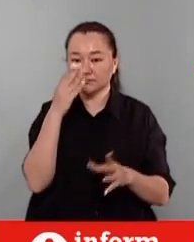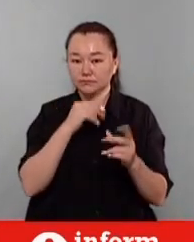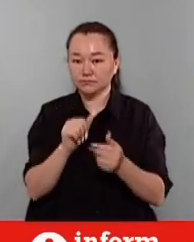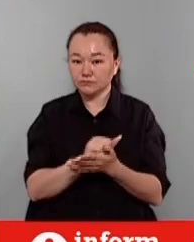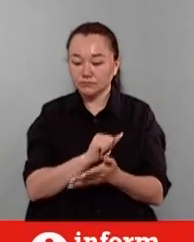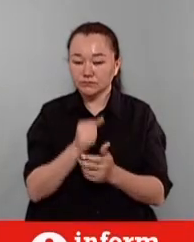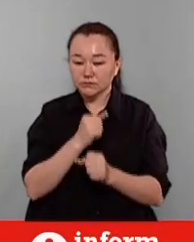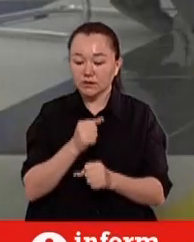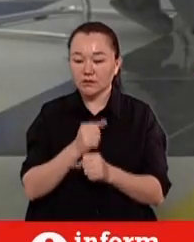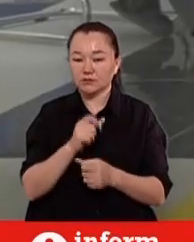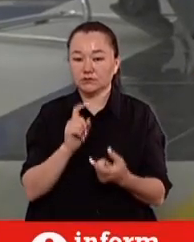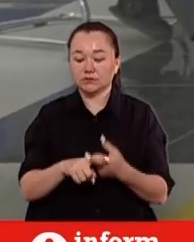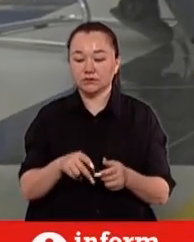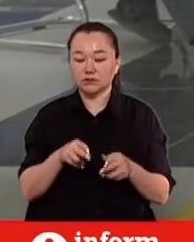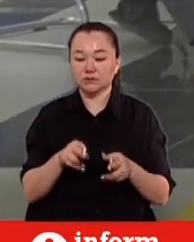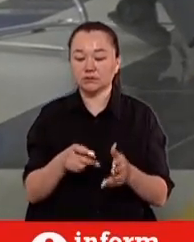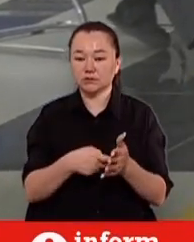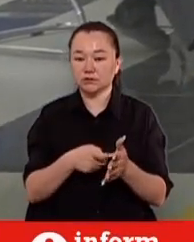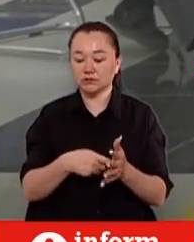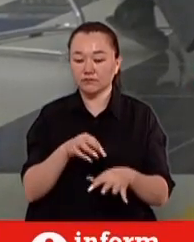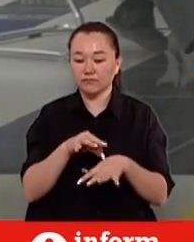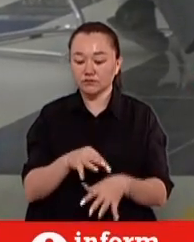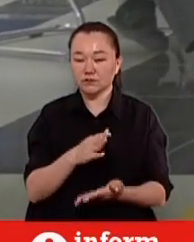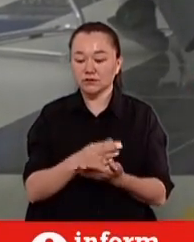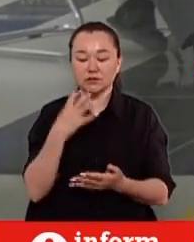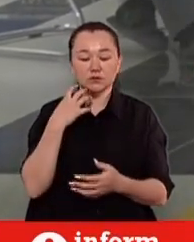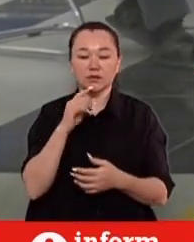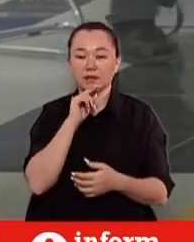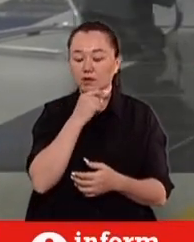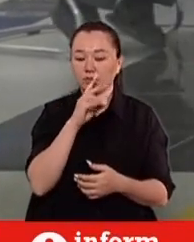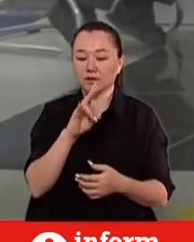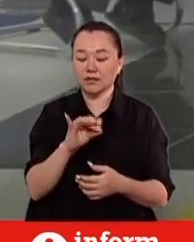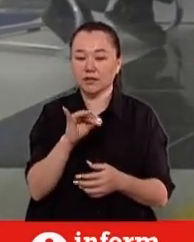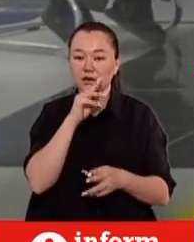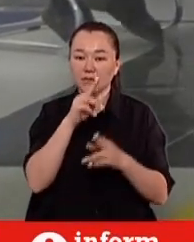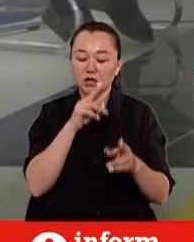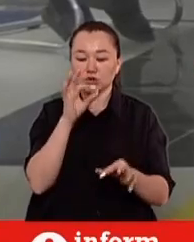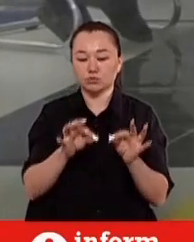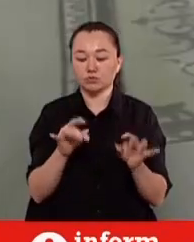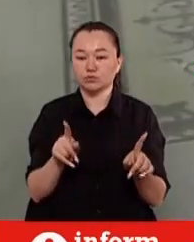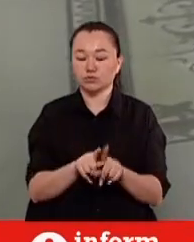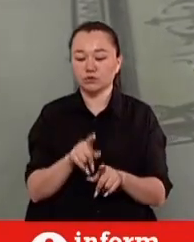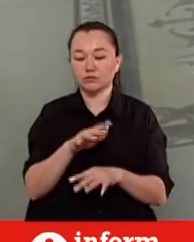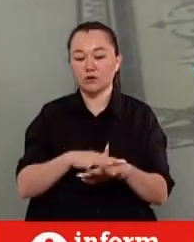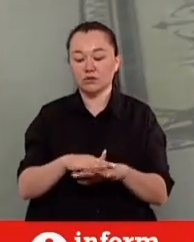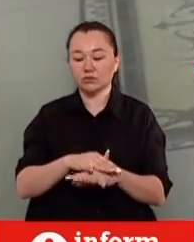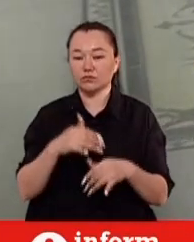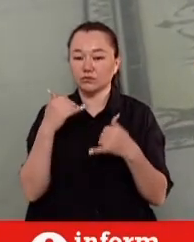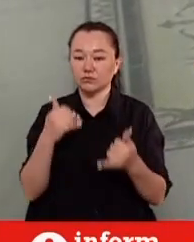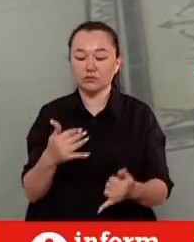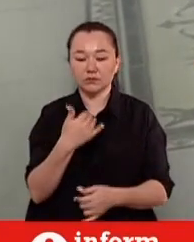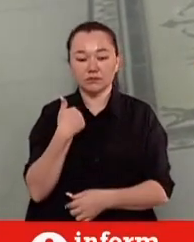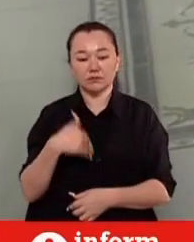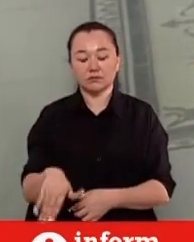жасау бабы бойынша қылмыстық іс жүргізіп жатыр. Алайда Қызылордадағы экономикалық және апелляциялық сот та тұрғындар талабын